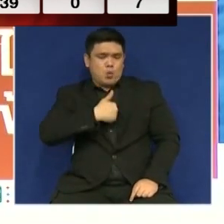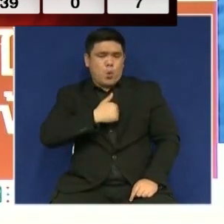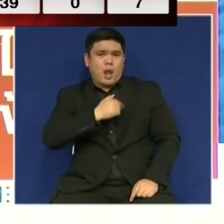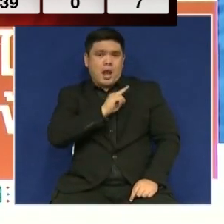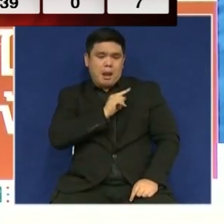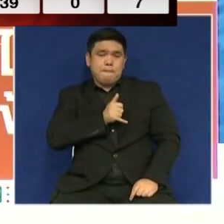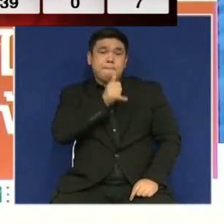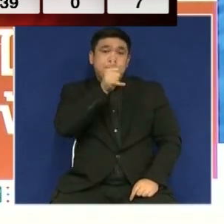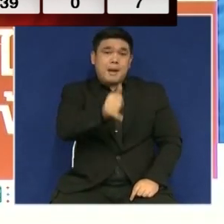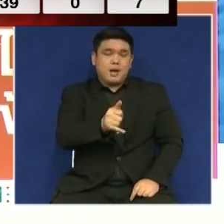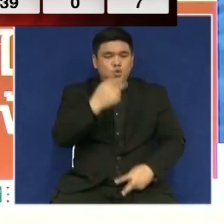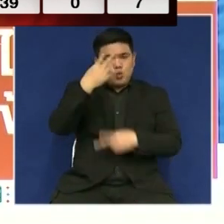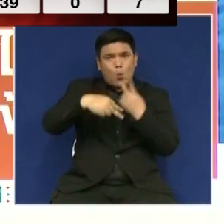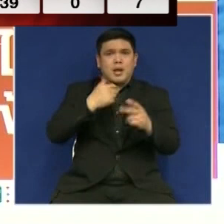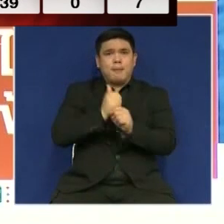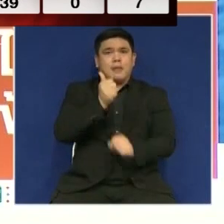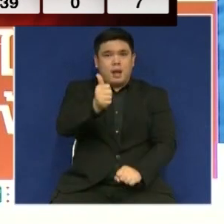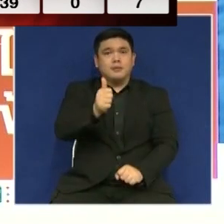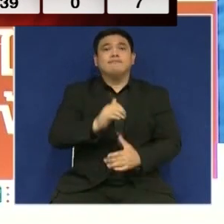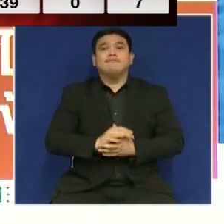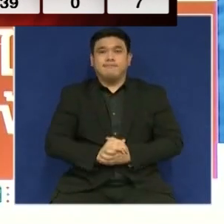ใกล้บ้านได้